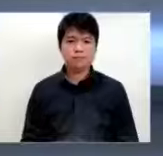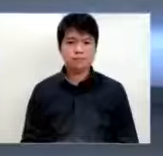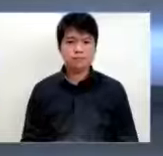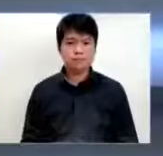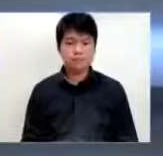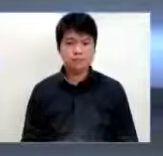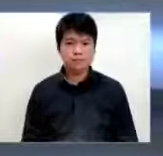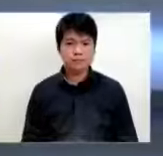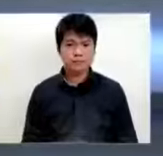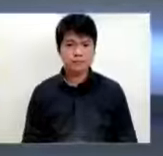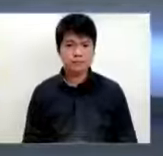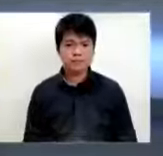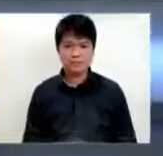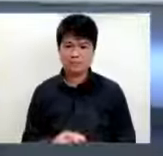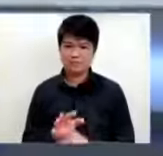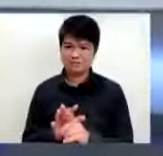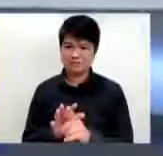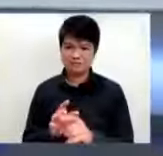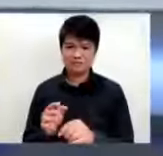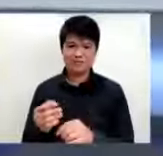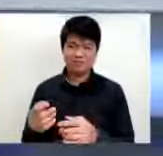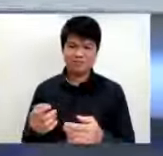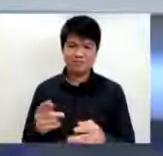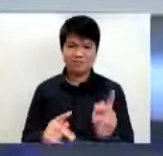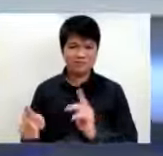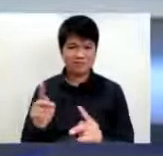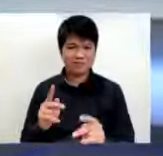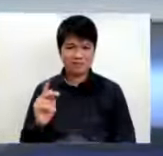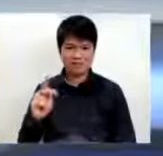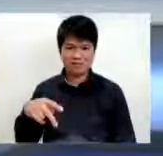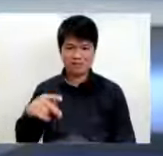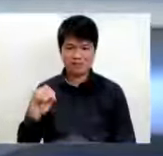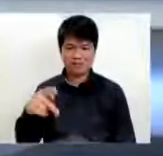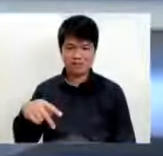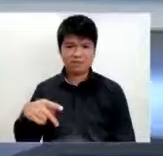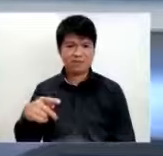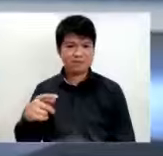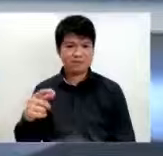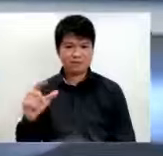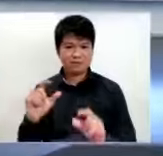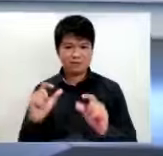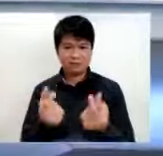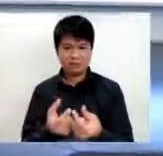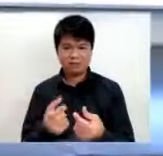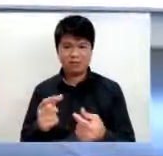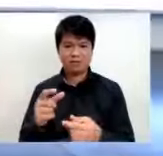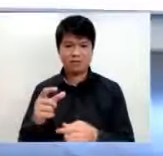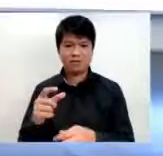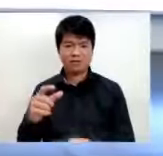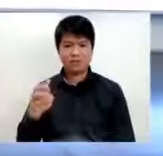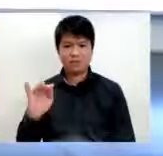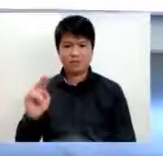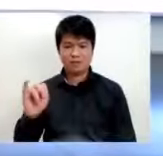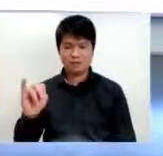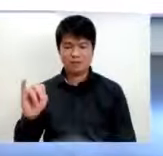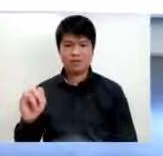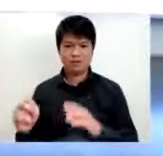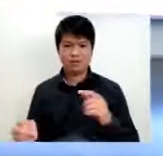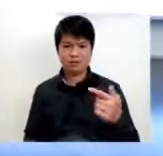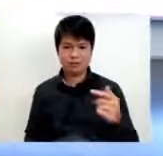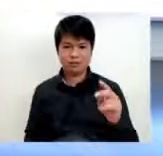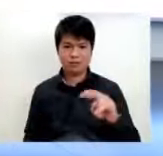pasiklab kung pasiklab ang ating T-pop girl groups na Beanie at G22 sa international TV program na